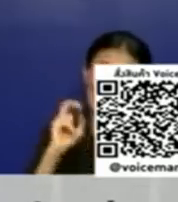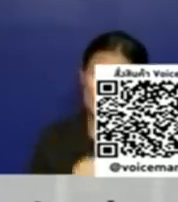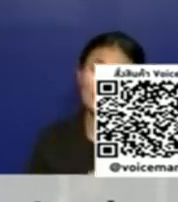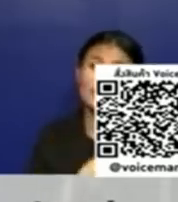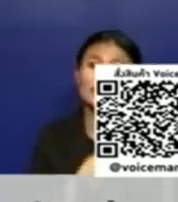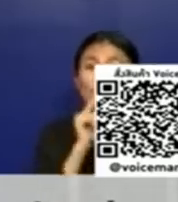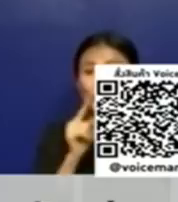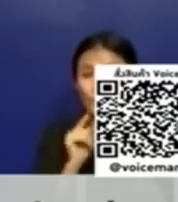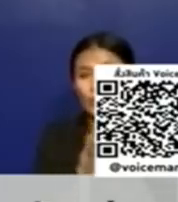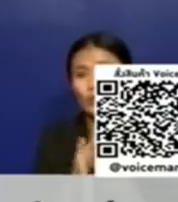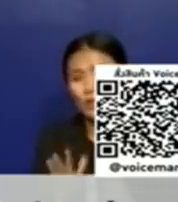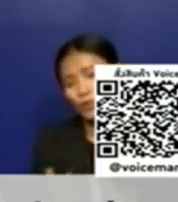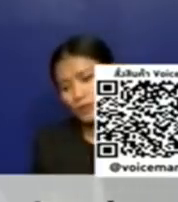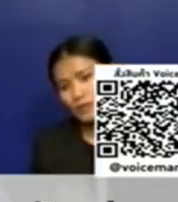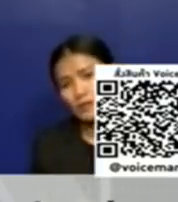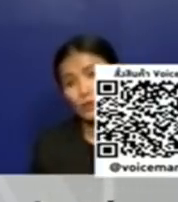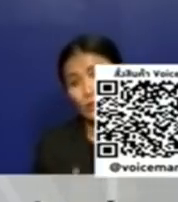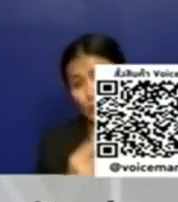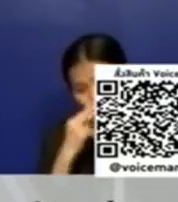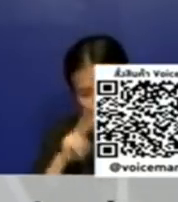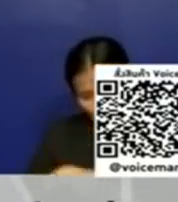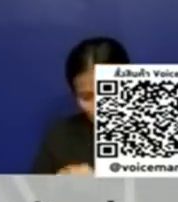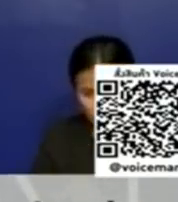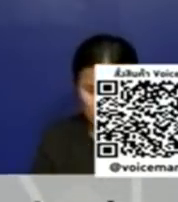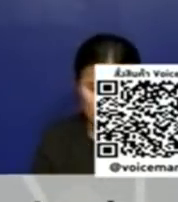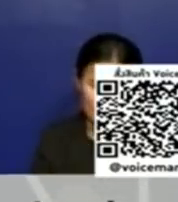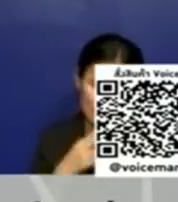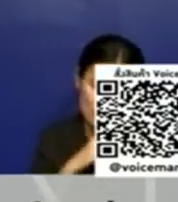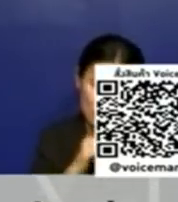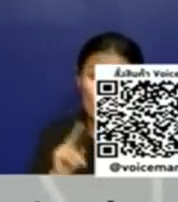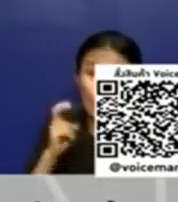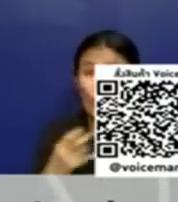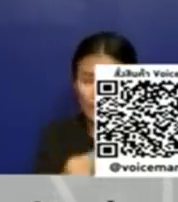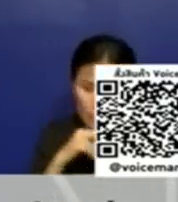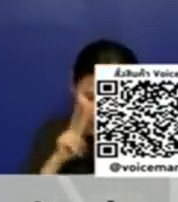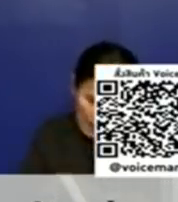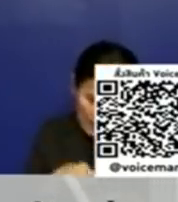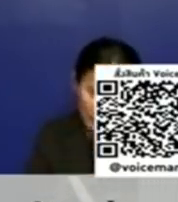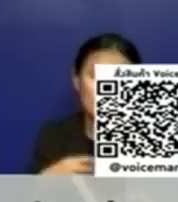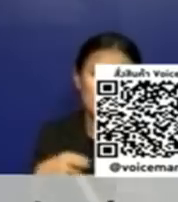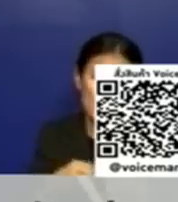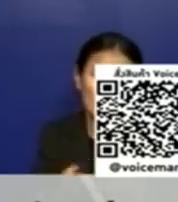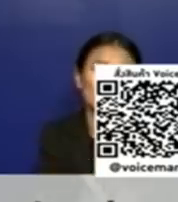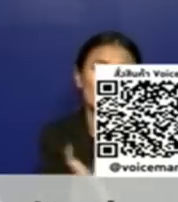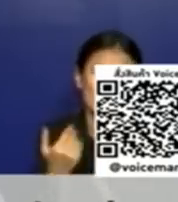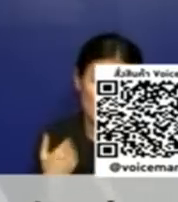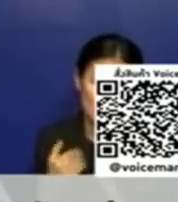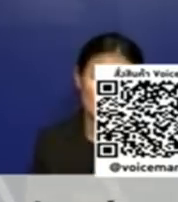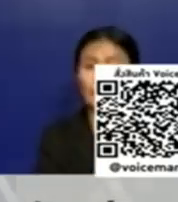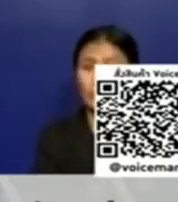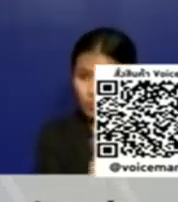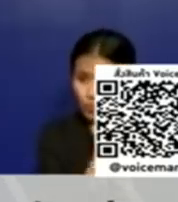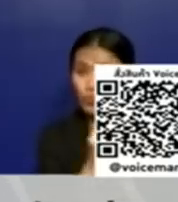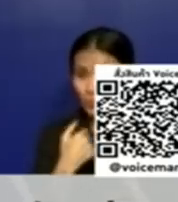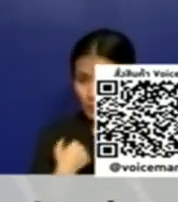ำบังอย่างเงี้ยนะฮะก็ไม่ได้นะฮะการอภิปรายโจมตีพลเอกประวิตรก็แทบจะทำไม่ได้นะครับไม่ให้มีการกล่าวถึงเลยนะมีการส่ง